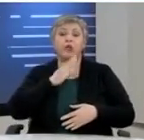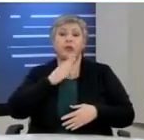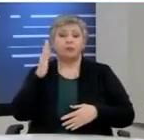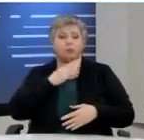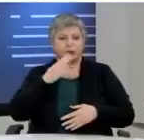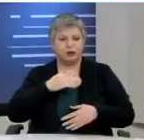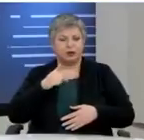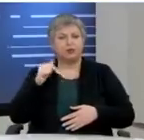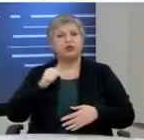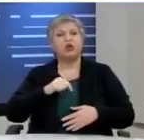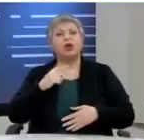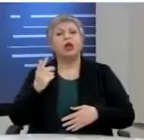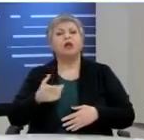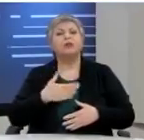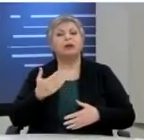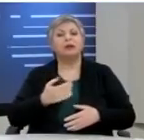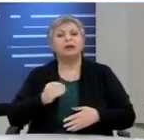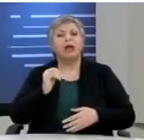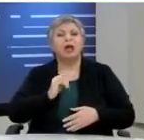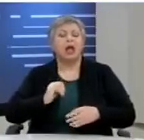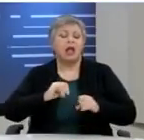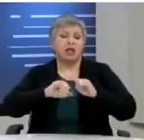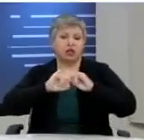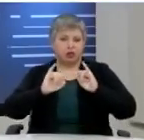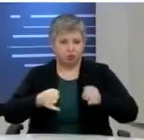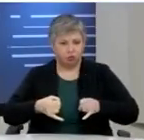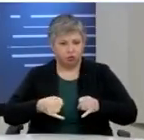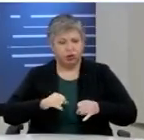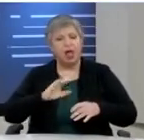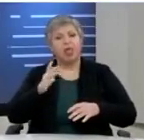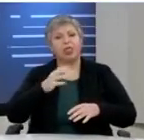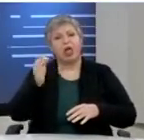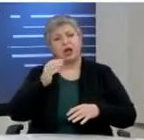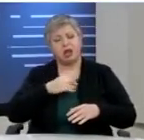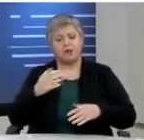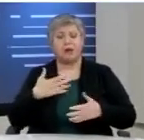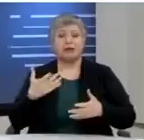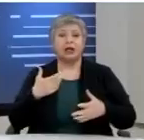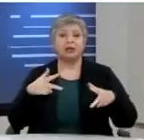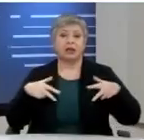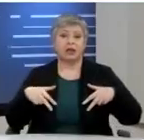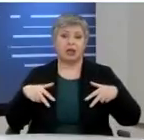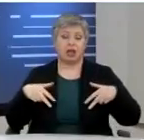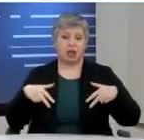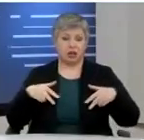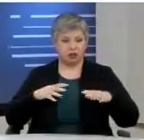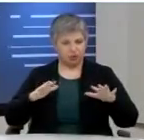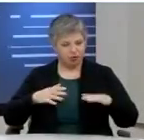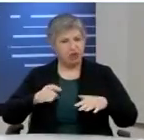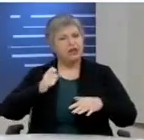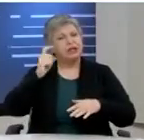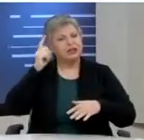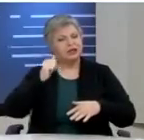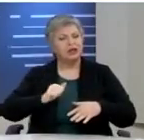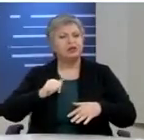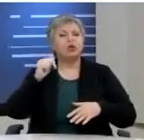Δεν είπατε κρατικό, γιατί ξέρετε ότι τα κρατικά δεν μπορούν να έχουν. Όχι, δεν το είπε από άποψη ιδεολογική ο κ. Μητσοτάκης. Ξέρει ότι τα κρατικά, η